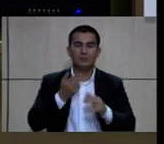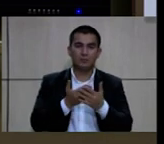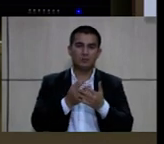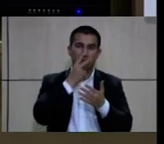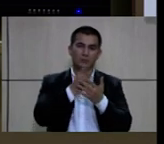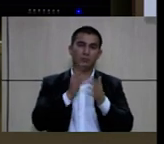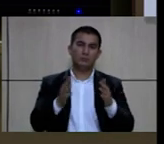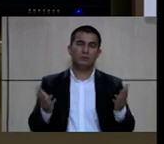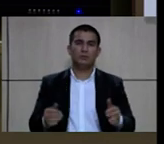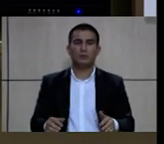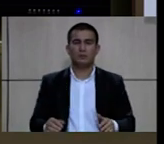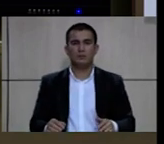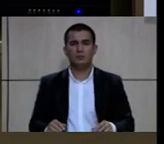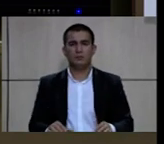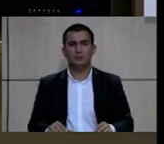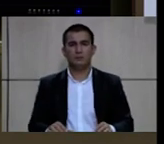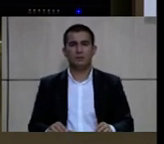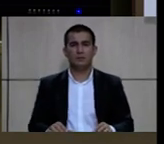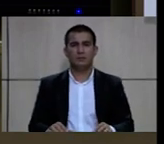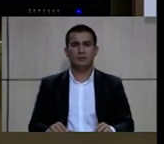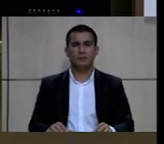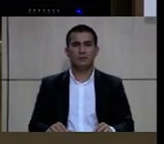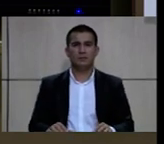qilamiz. Demak,